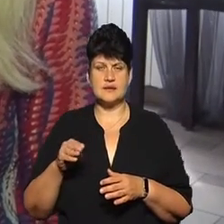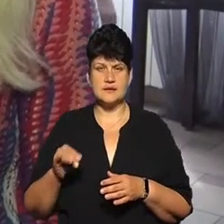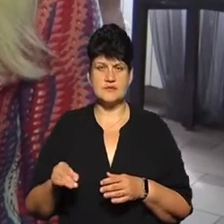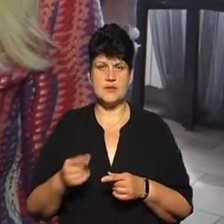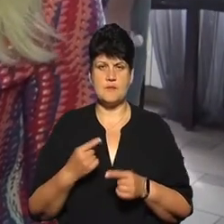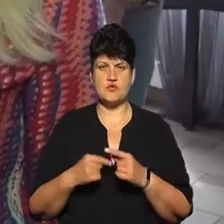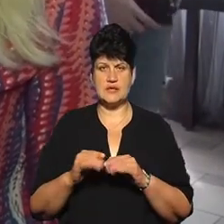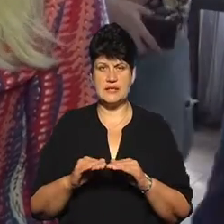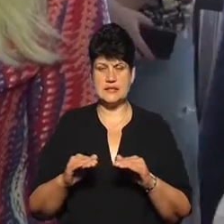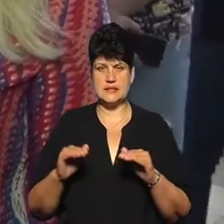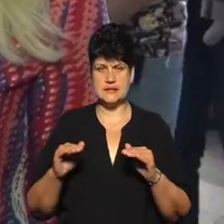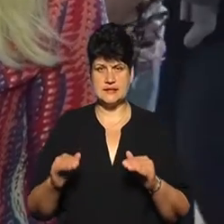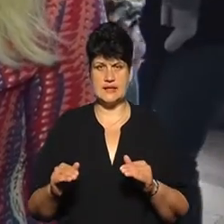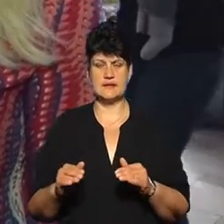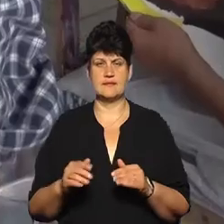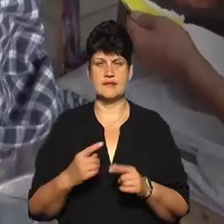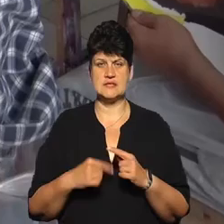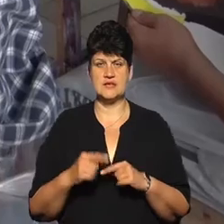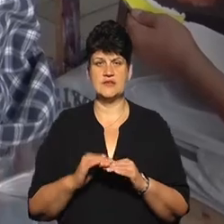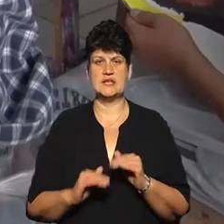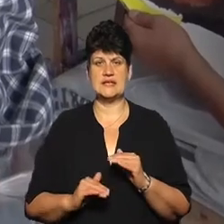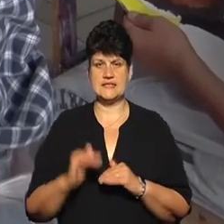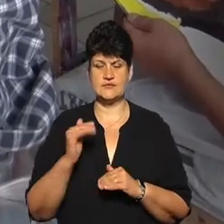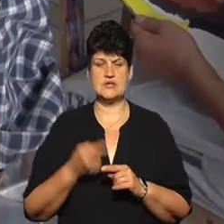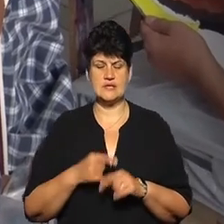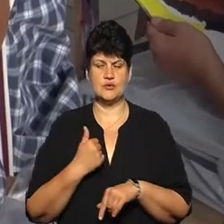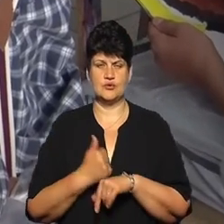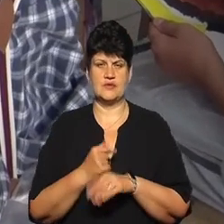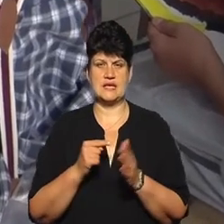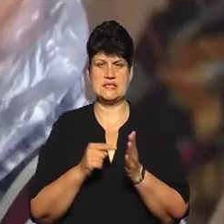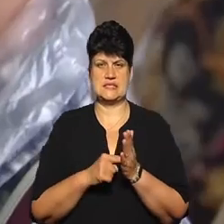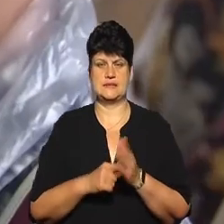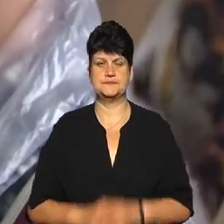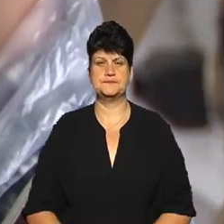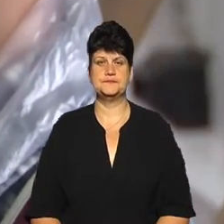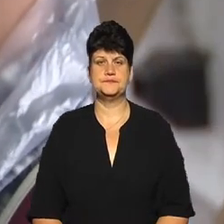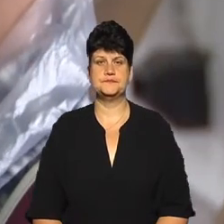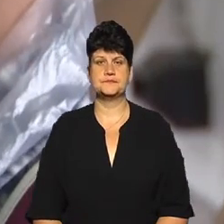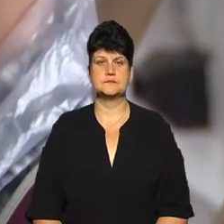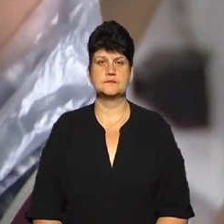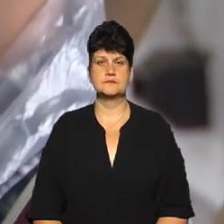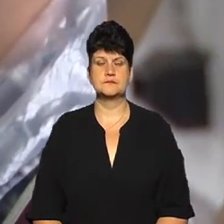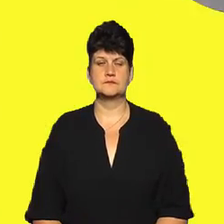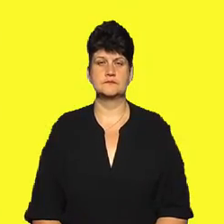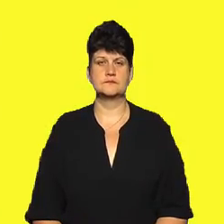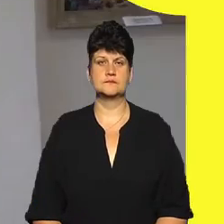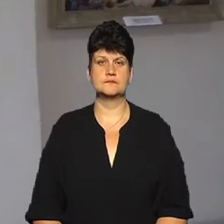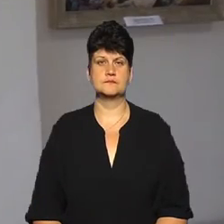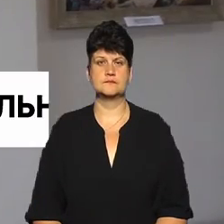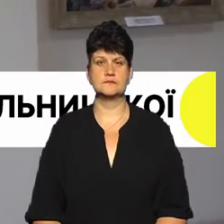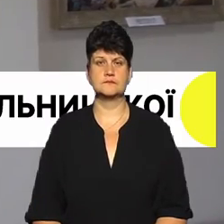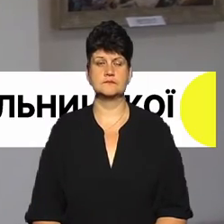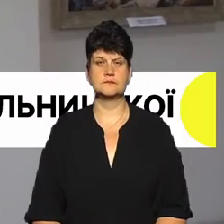дітей назад у дитинство. Це була основна ціль. Мирослава Західна, Андрій Прокопів. Новини на Суспільному. Тернопіль.